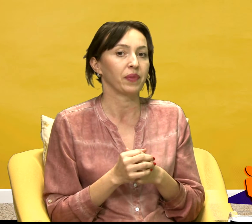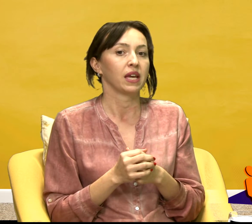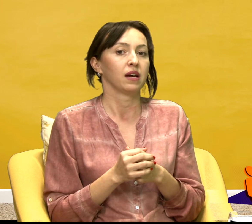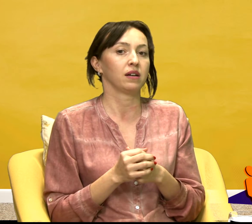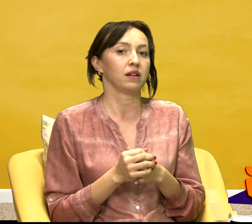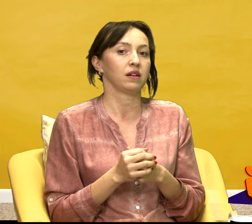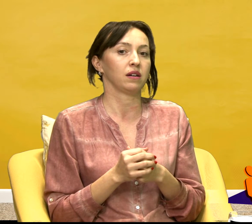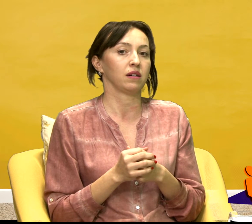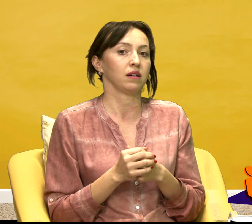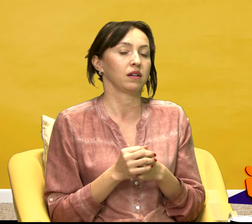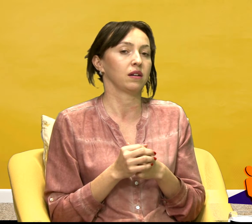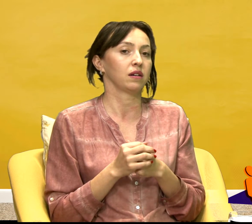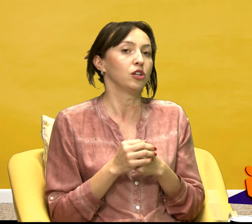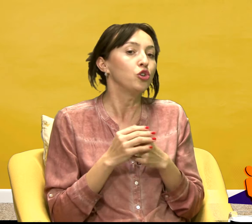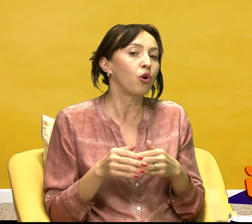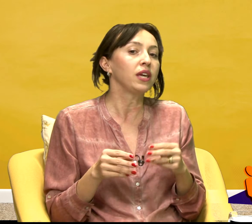problemă.